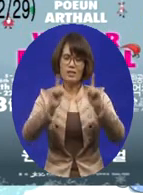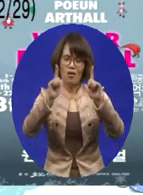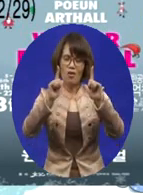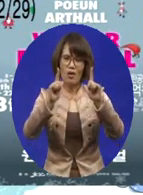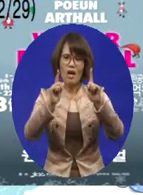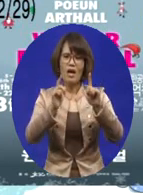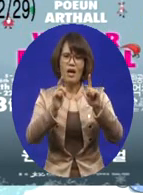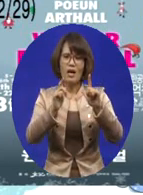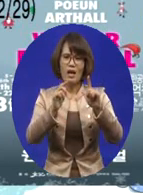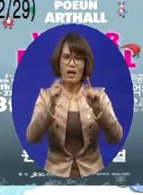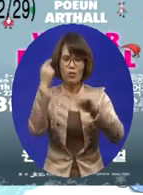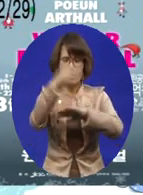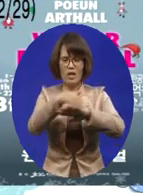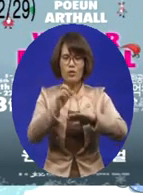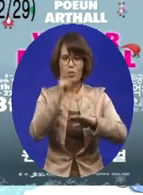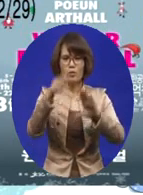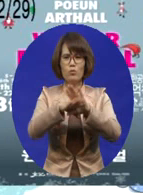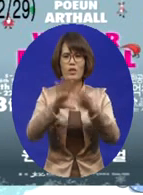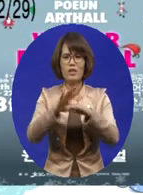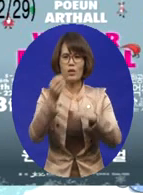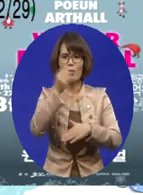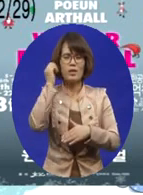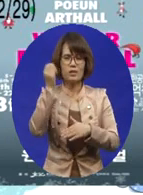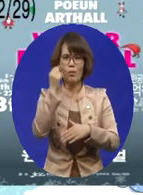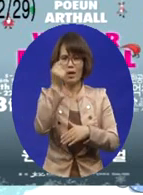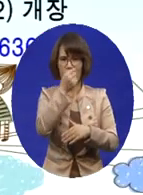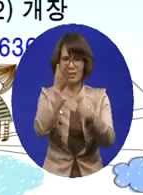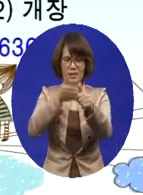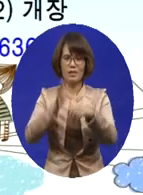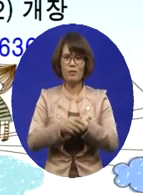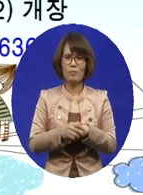내용은 용인문화재단 홈페이지에서 확인하시기 바랍니다.